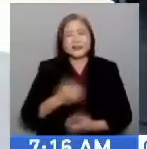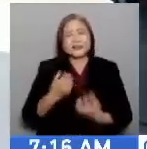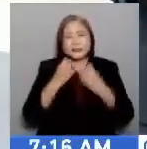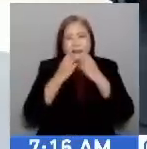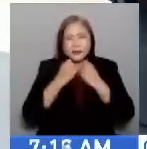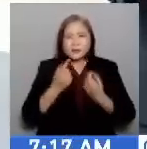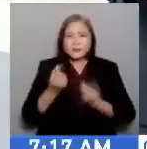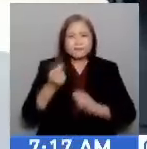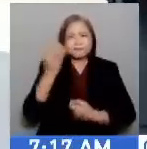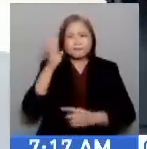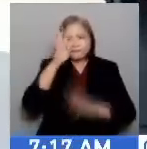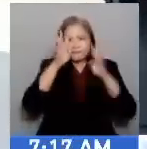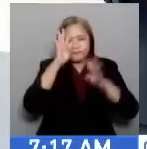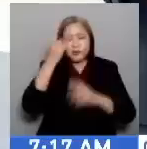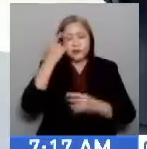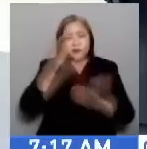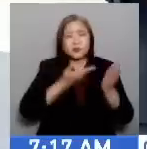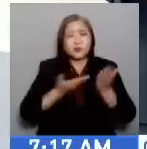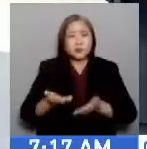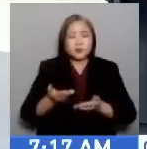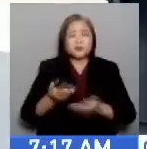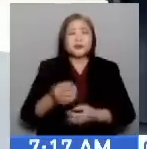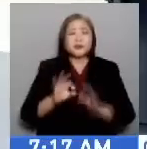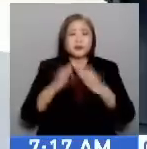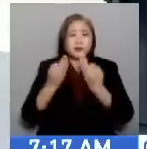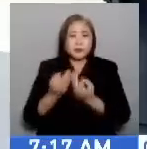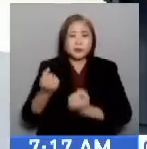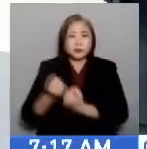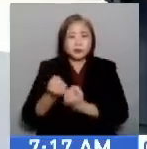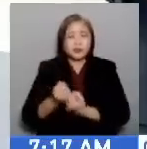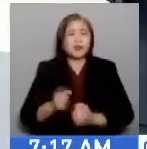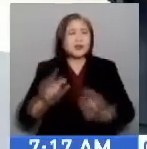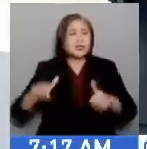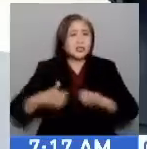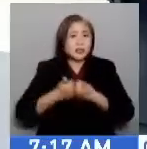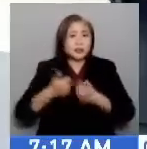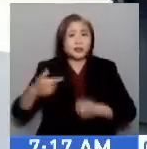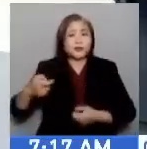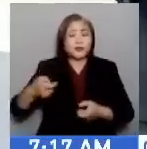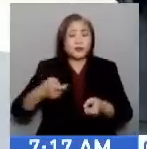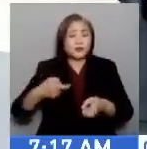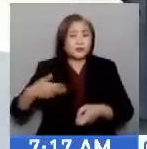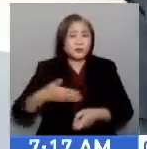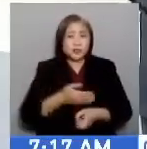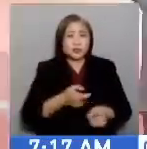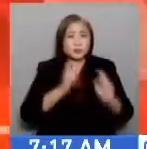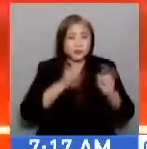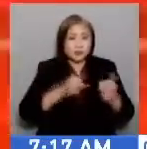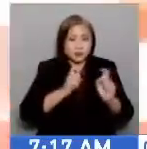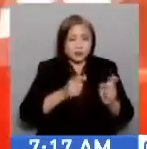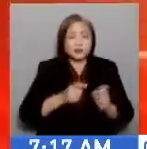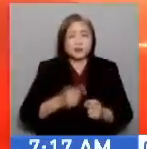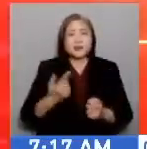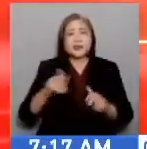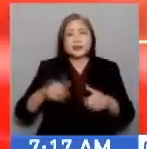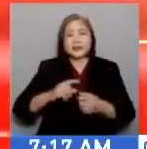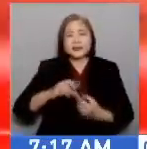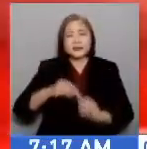mga hamong hinaharap ng mga mangingisda sa bansa sa special report ni Darlene Kai.